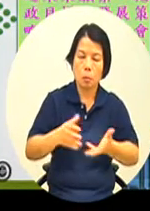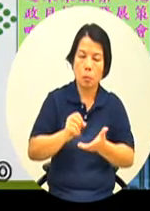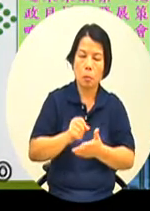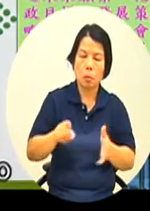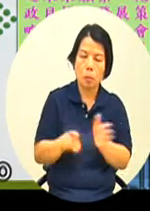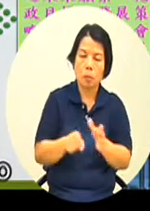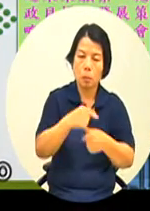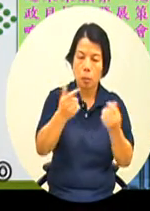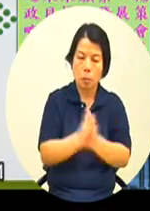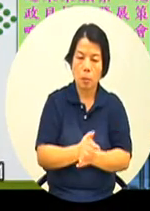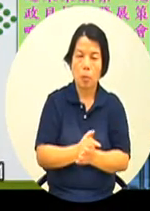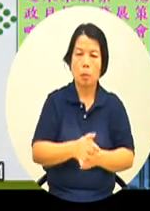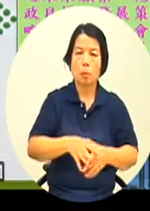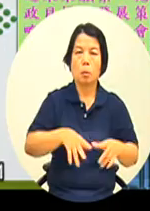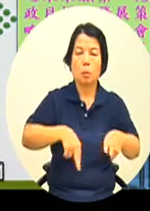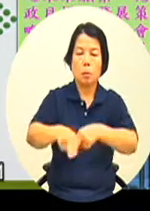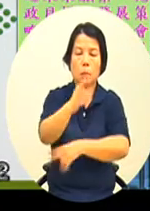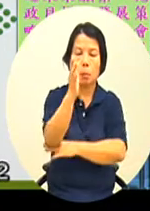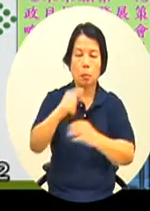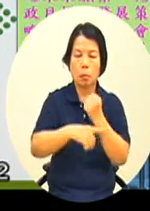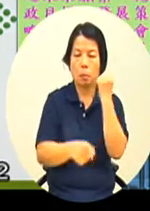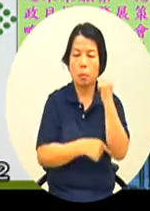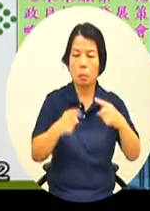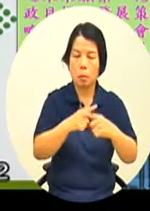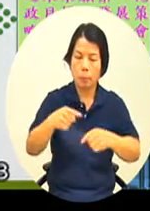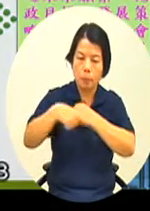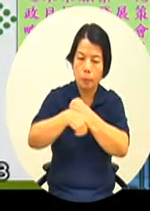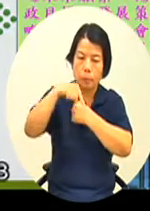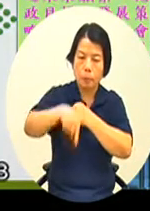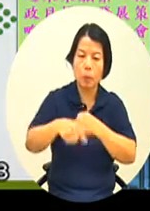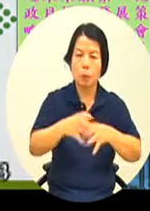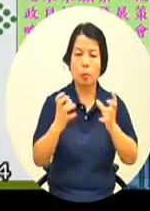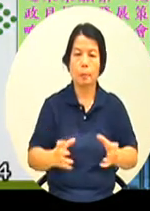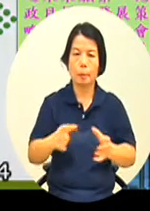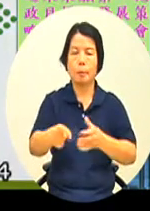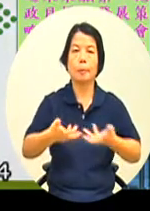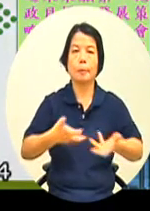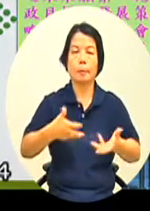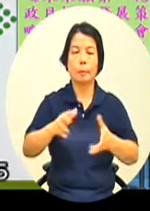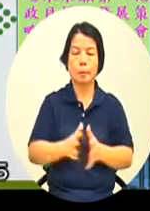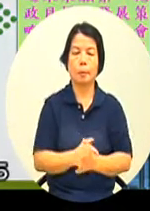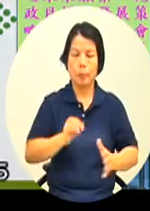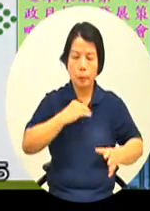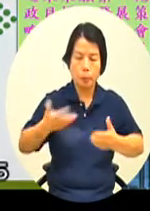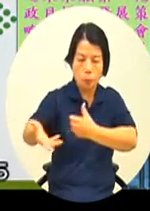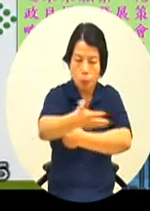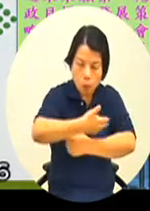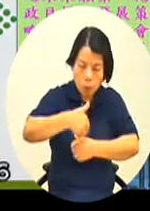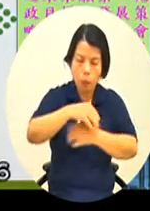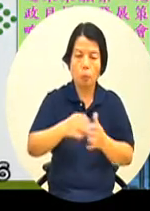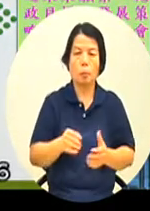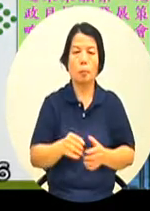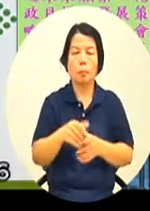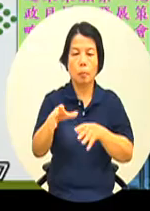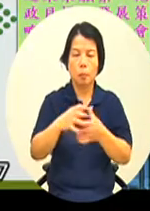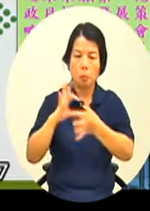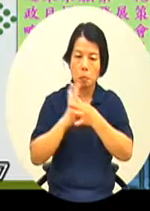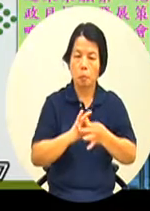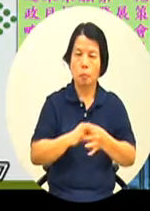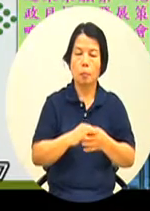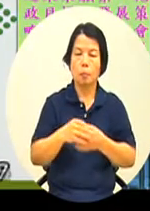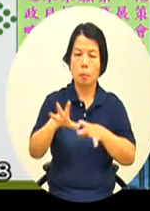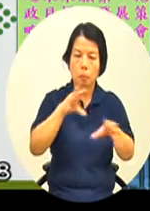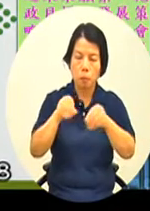政法人方向来研议。那我们为了办理这项业务，我们除了收集各相关资料之外， 我们